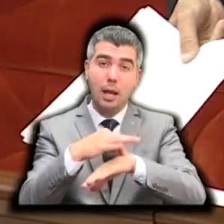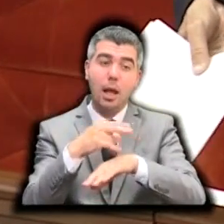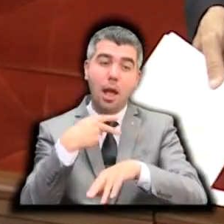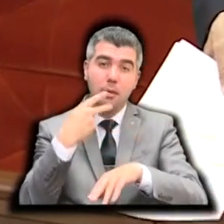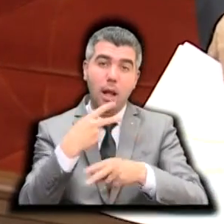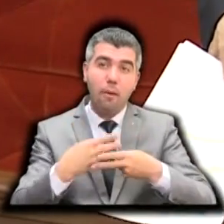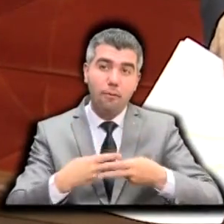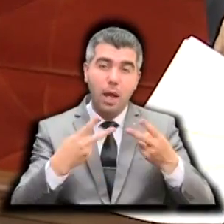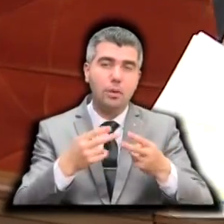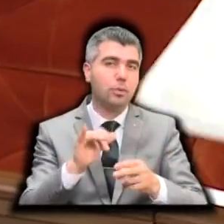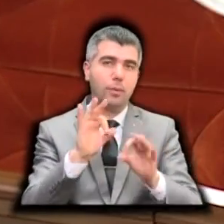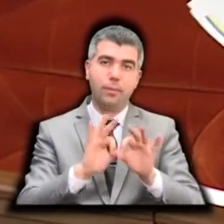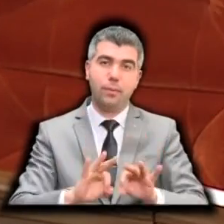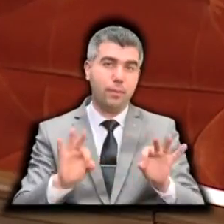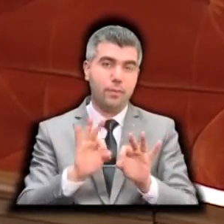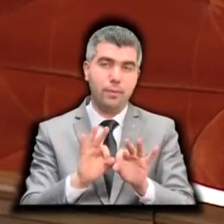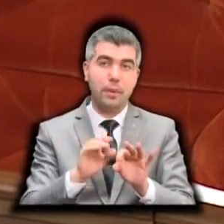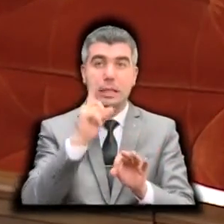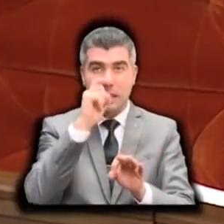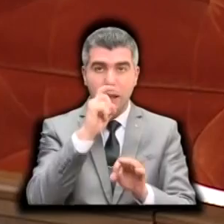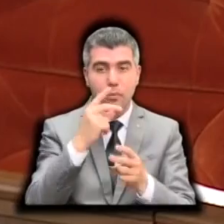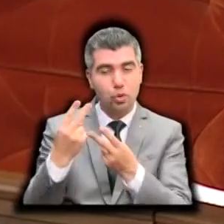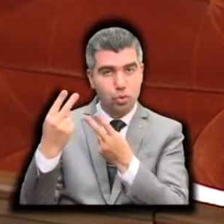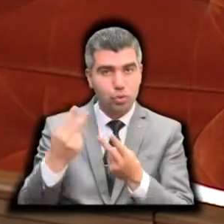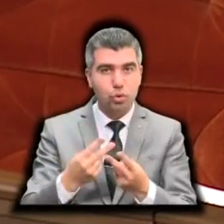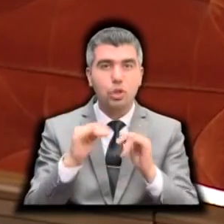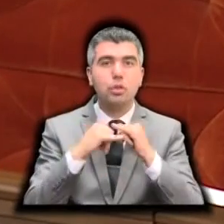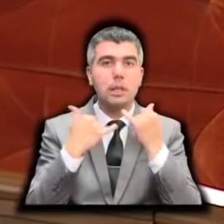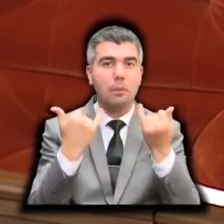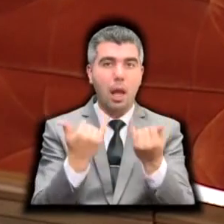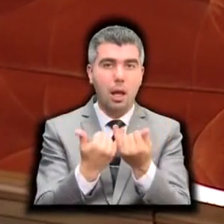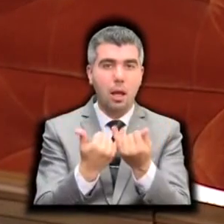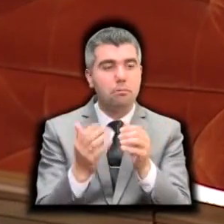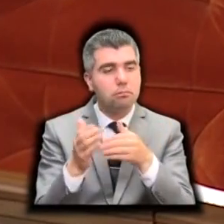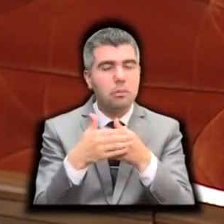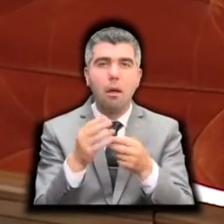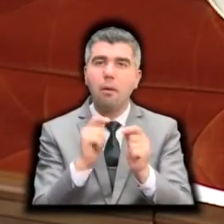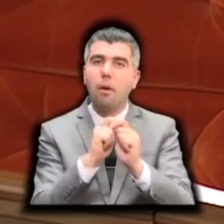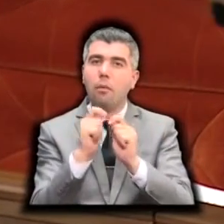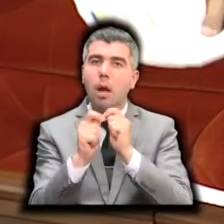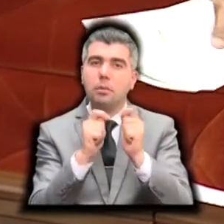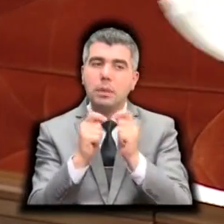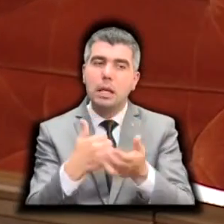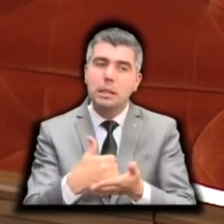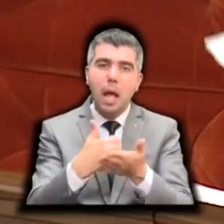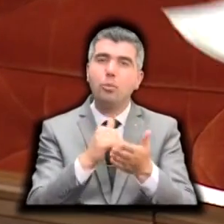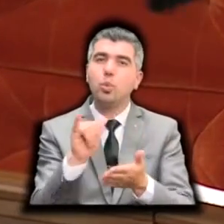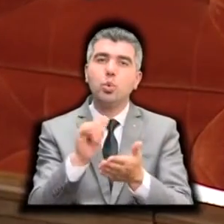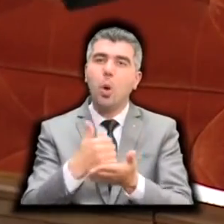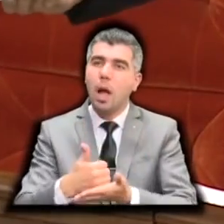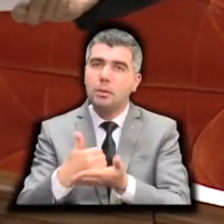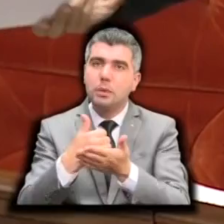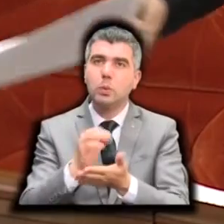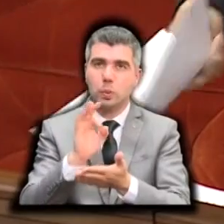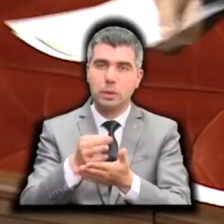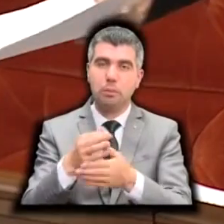خاصني 5 دقائق. اذا انا مستعد نجي عندكم اللجنه ونتذكروا في هذا الشيء ديال الدعم فين يمشي. راه ماشي الفقير